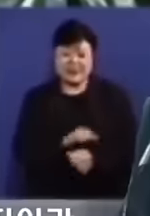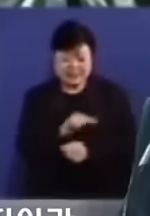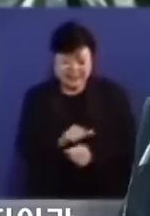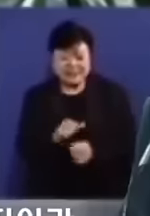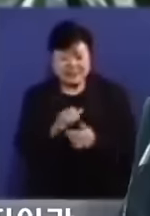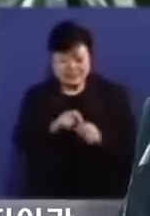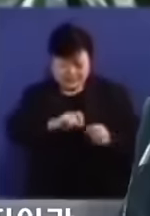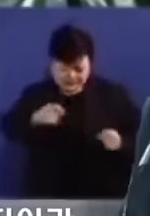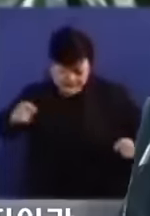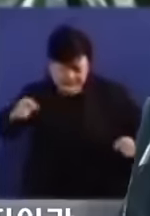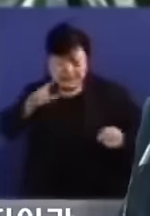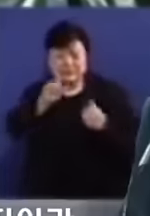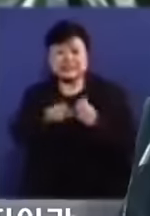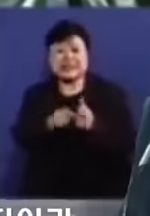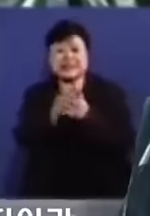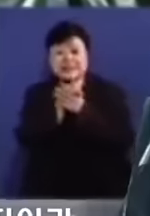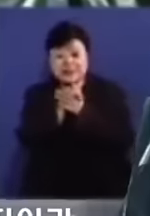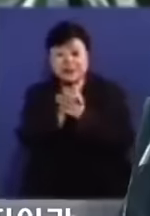5시간이라면 긴 시간입니다, 여러분.